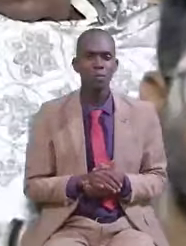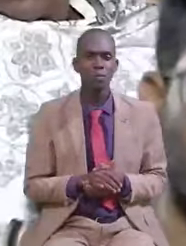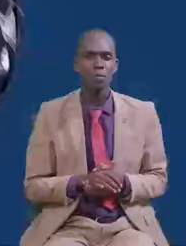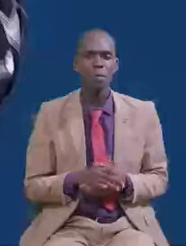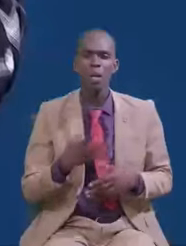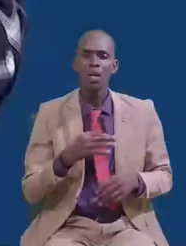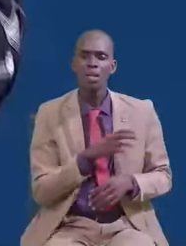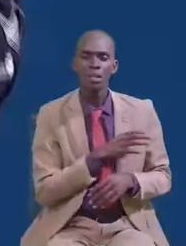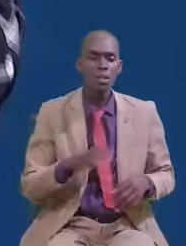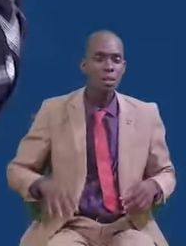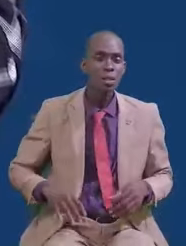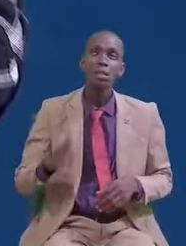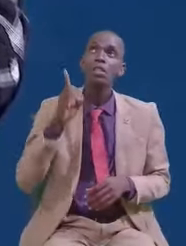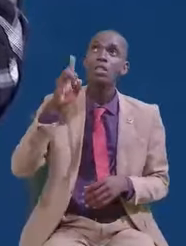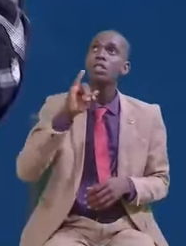est la seule puissance